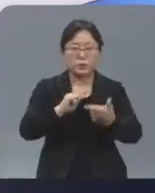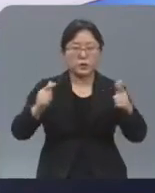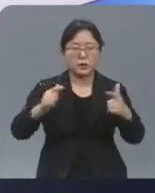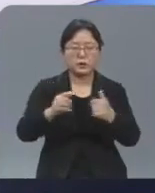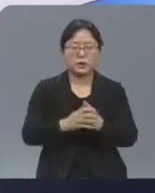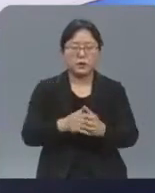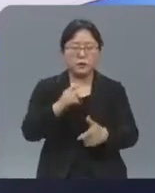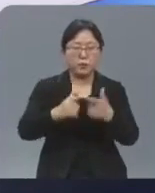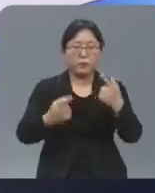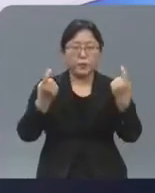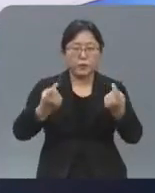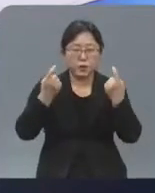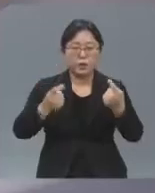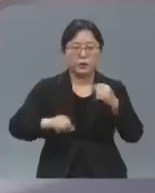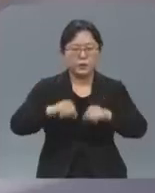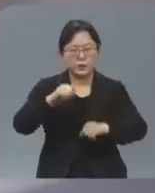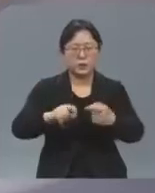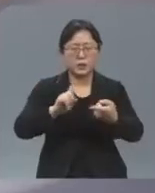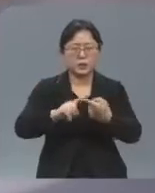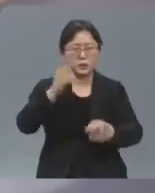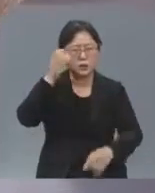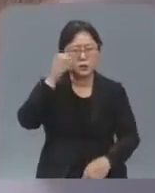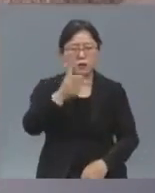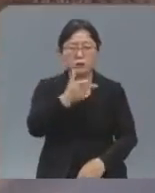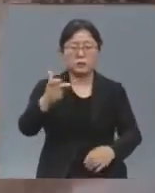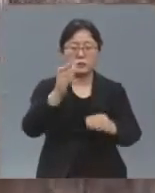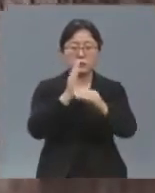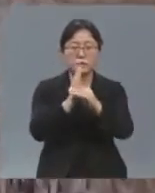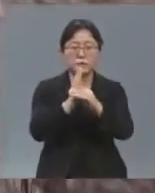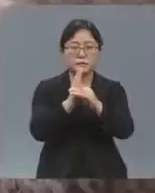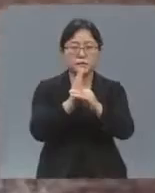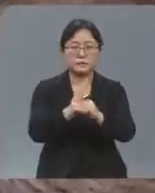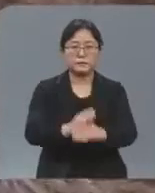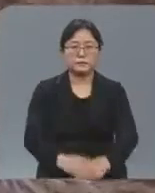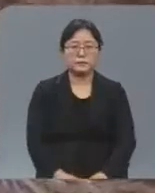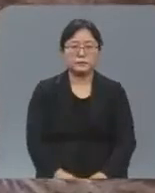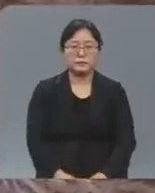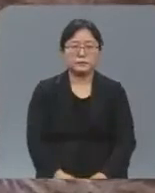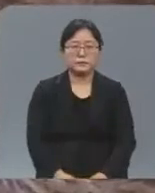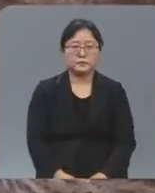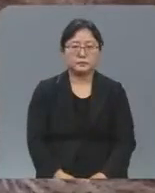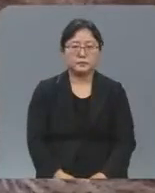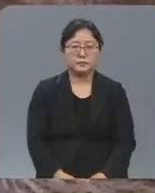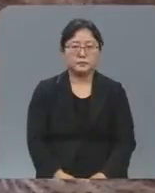목포권 관광 활성화에 대한 기대감도 커지고 있습니다. KBS 뉴스 김영창입니다.